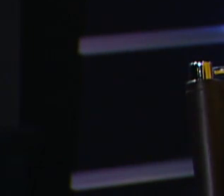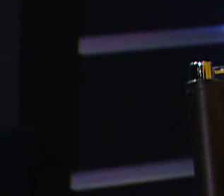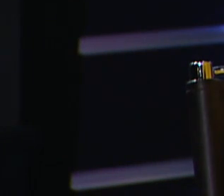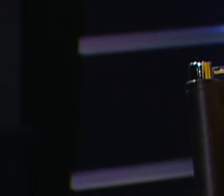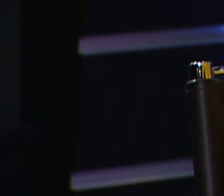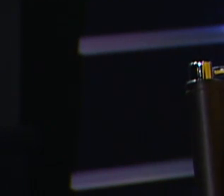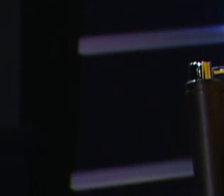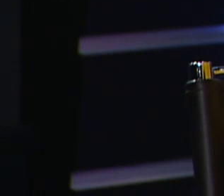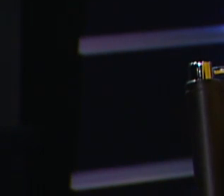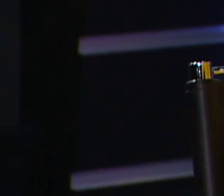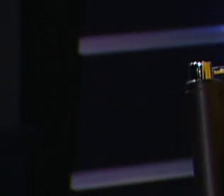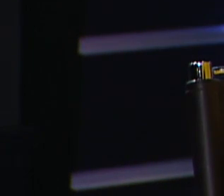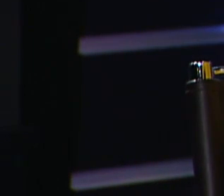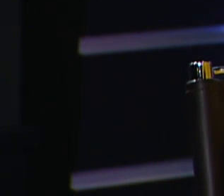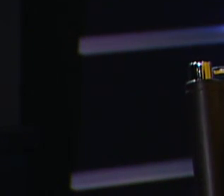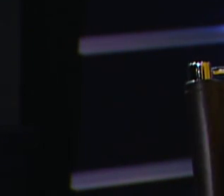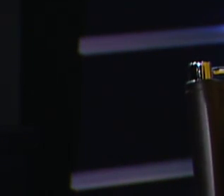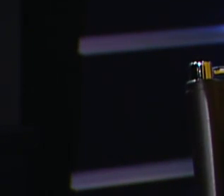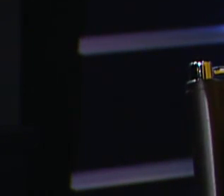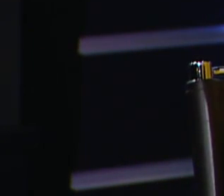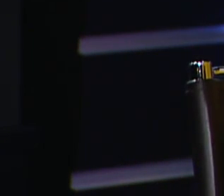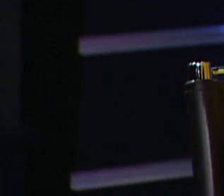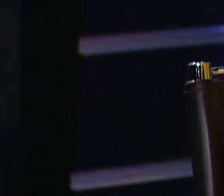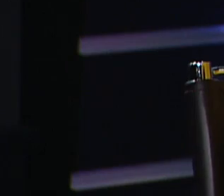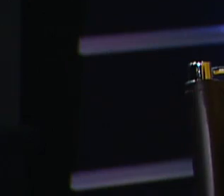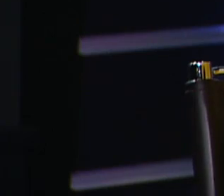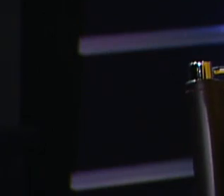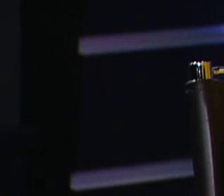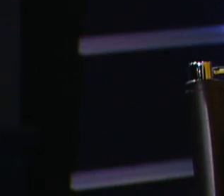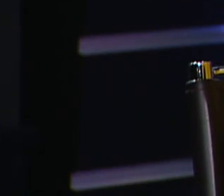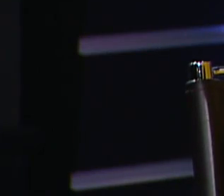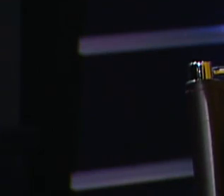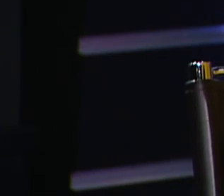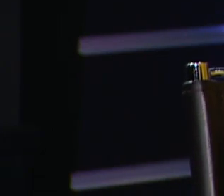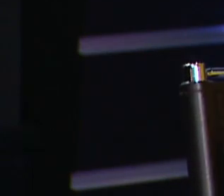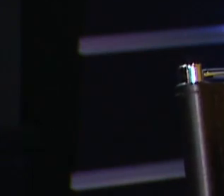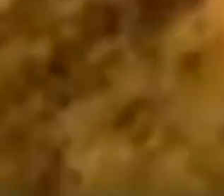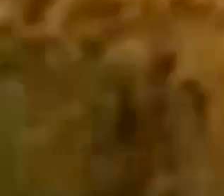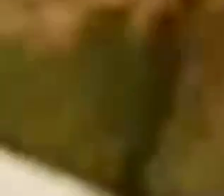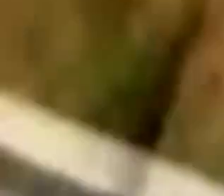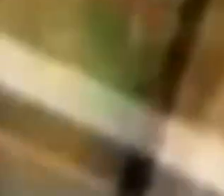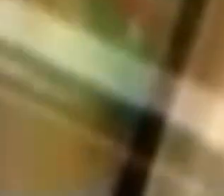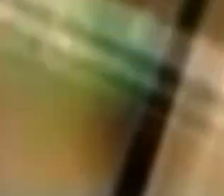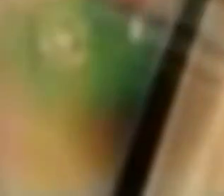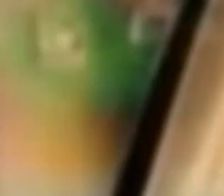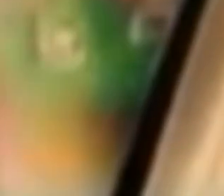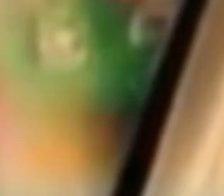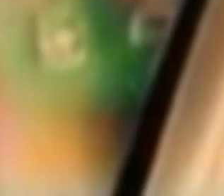בחשד שזייף נתוני השמעה של אשתו, ביונסה, ושל שותפו קניה ווסט.